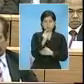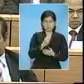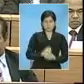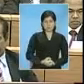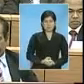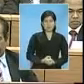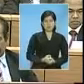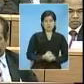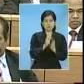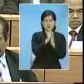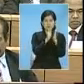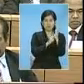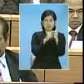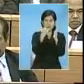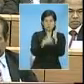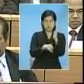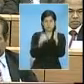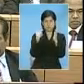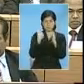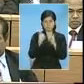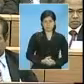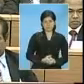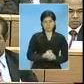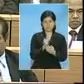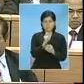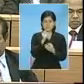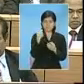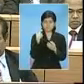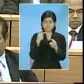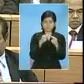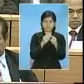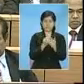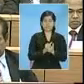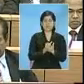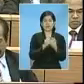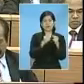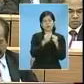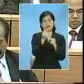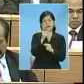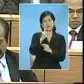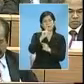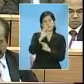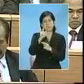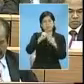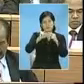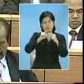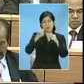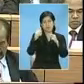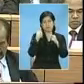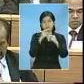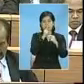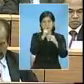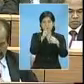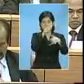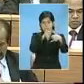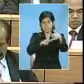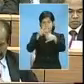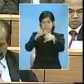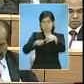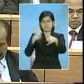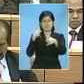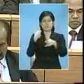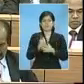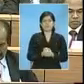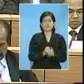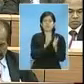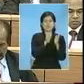ถูกกฎหมายทำผิดกฎหมายหลายมาตรามีการสั่งดำเนินคดีไปหลายๆคนครับแต่น่าเสียดายครับทาง